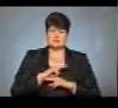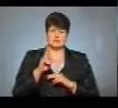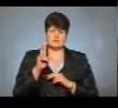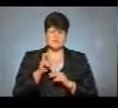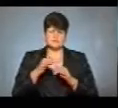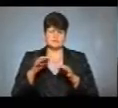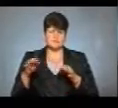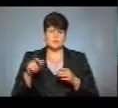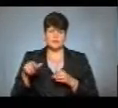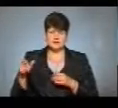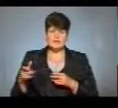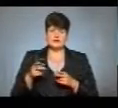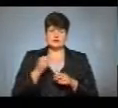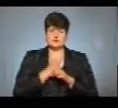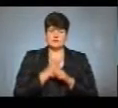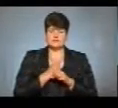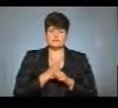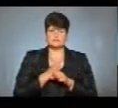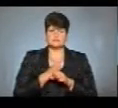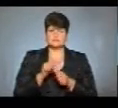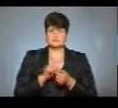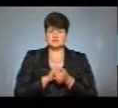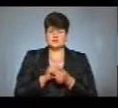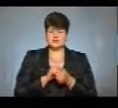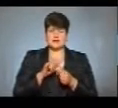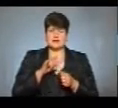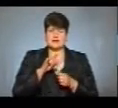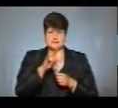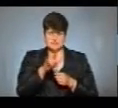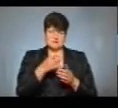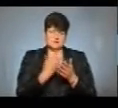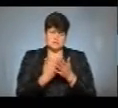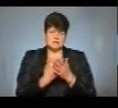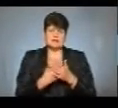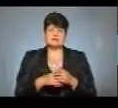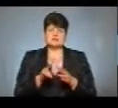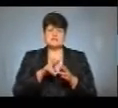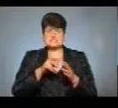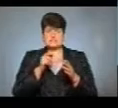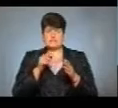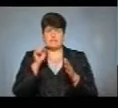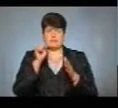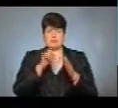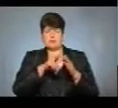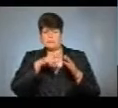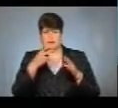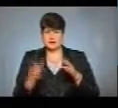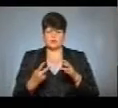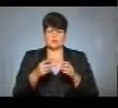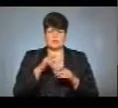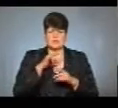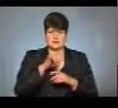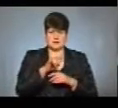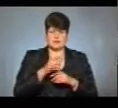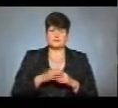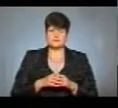Я змайстрував паперовий літачок як символ збитого MH17, приблизно 2 метри завбільшки. Думаю, такого